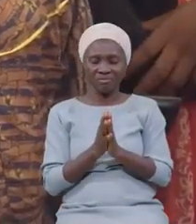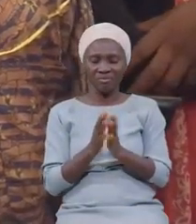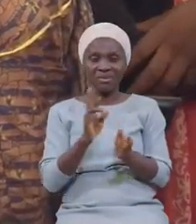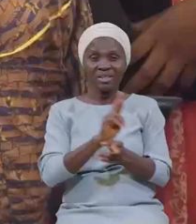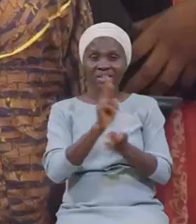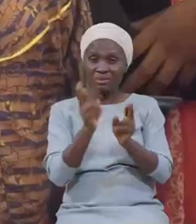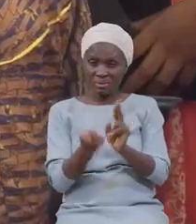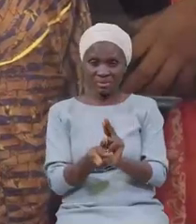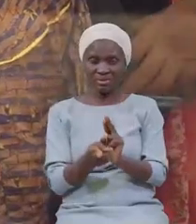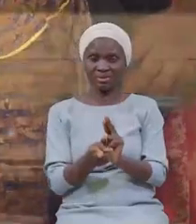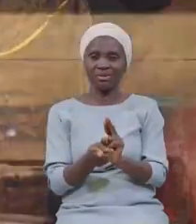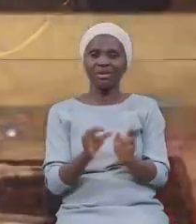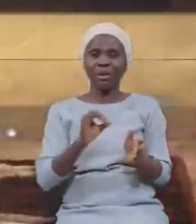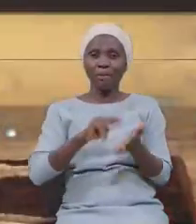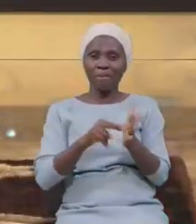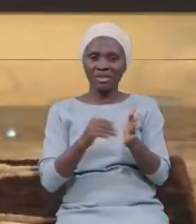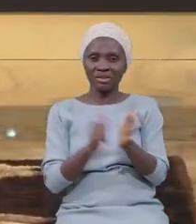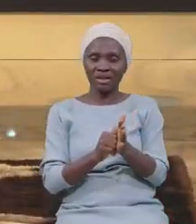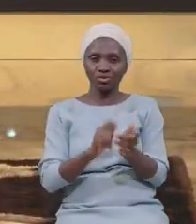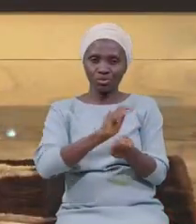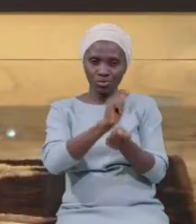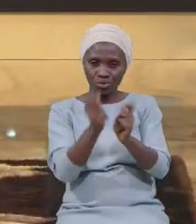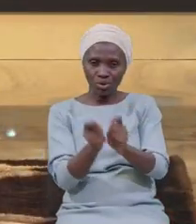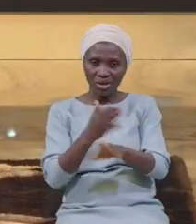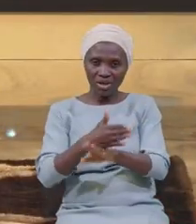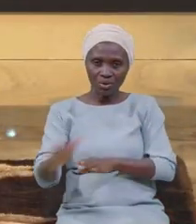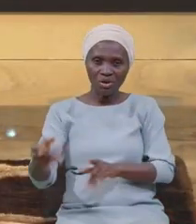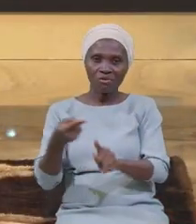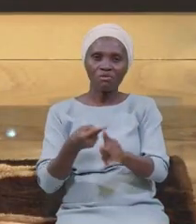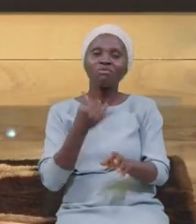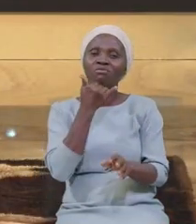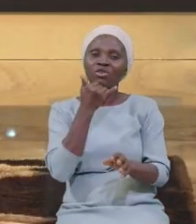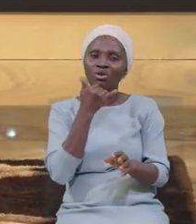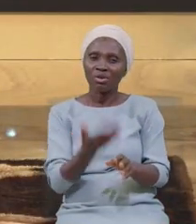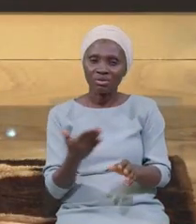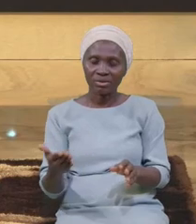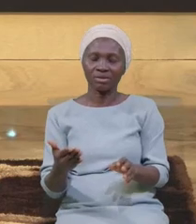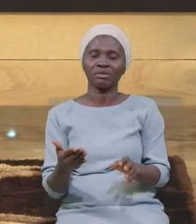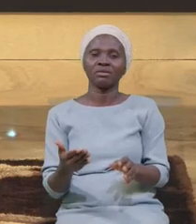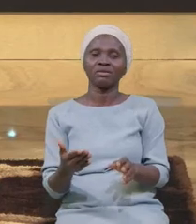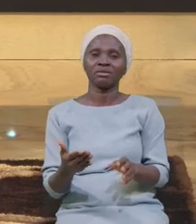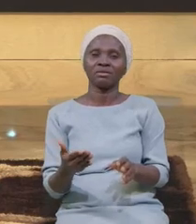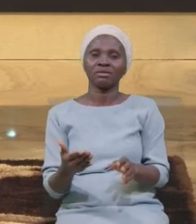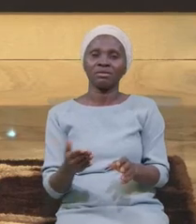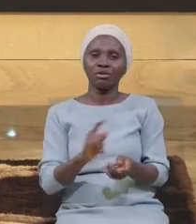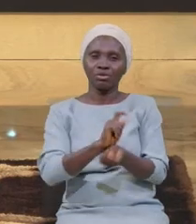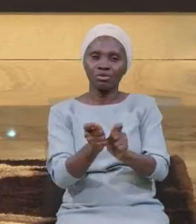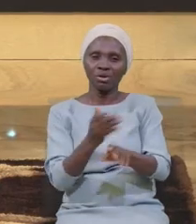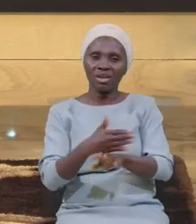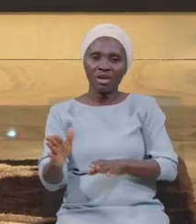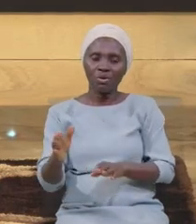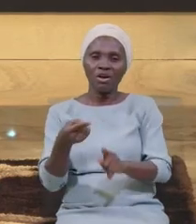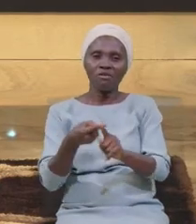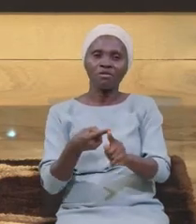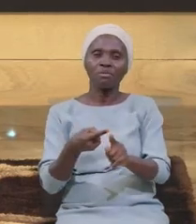La repentance veut dire se détourner du mal. se détourner de